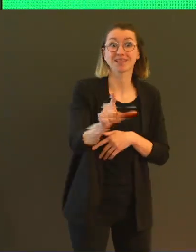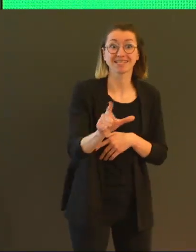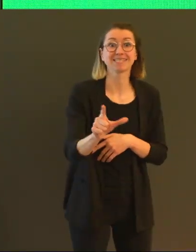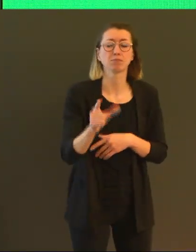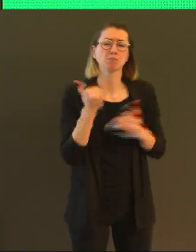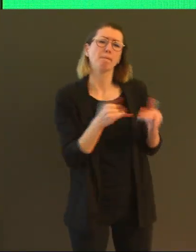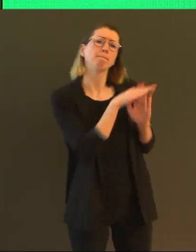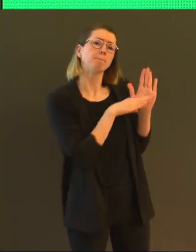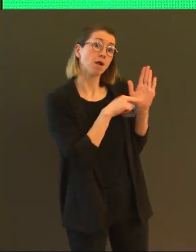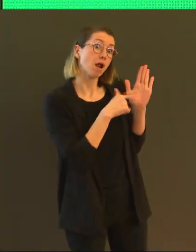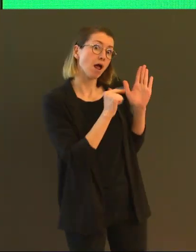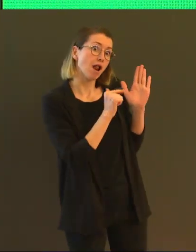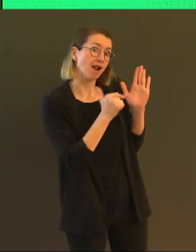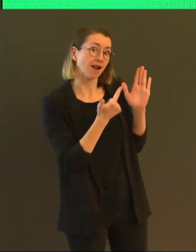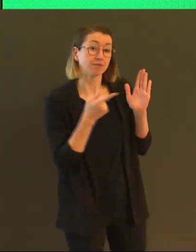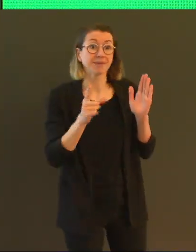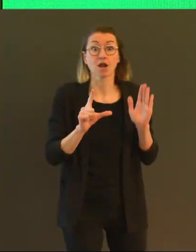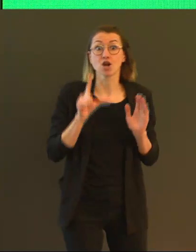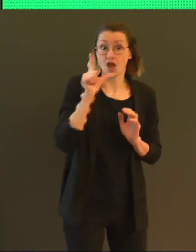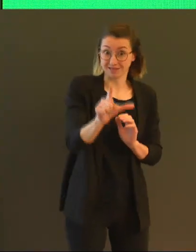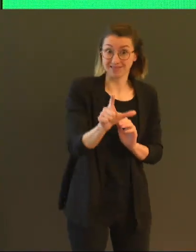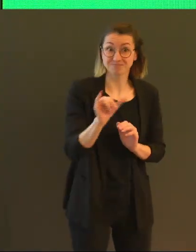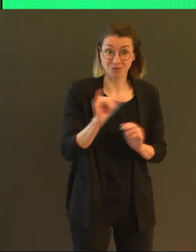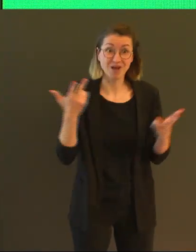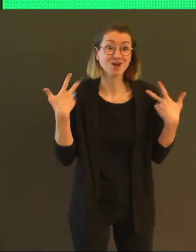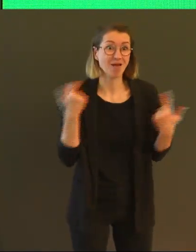qui ont été données, les clubs peuvent reprendre leur entraînement.